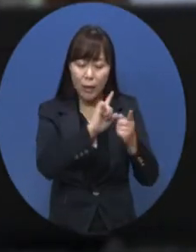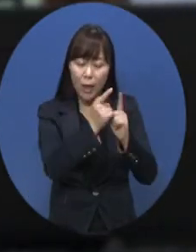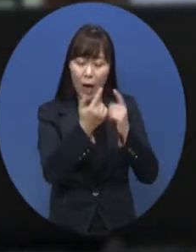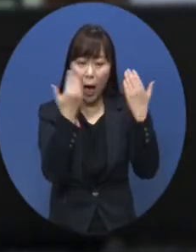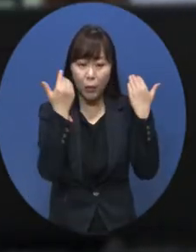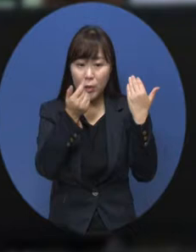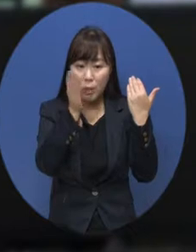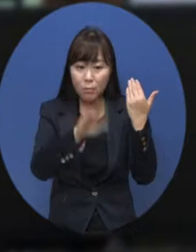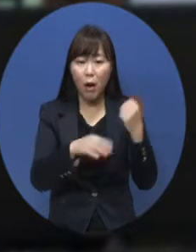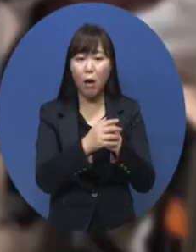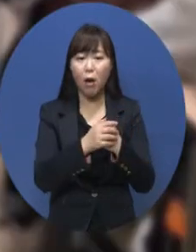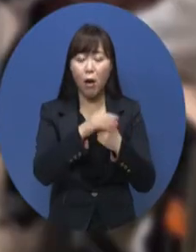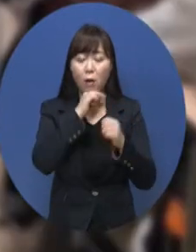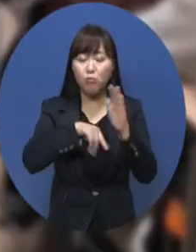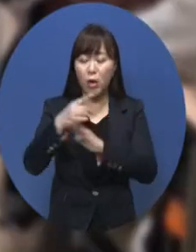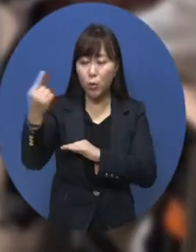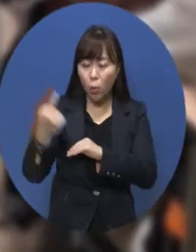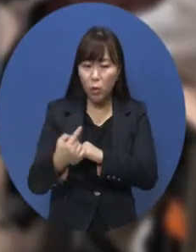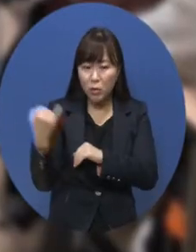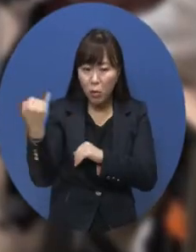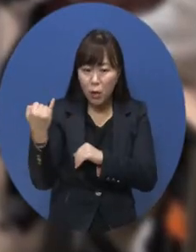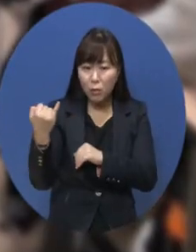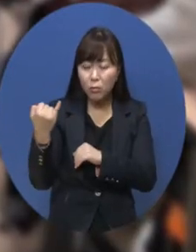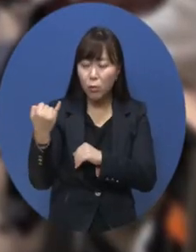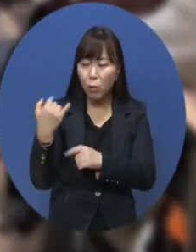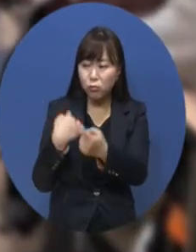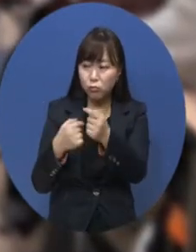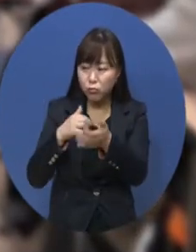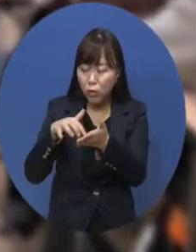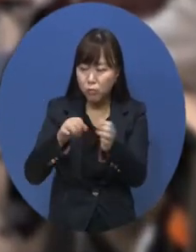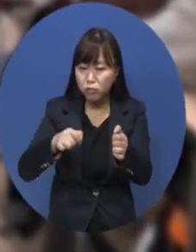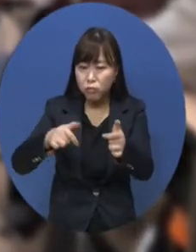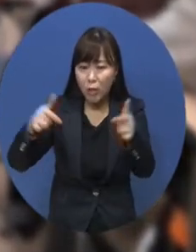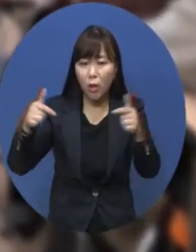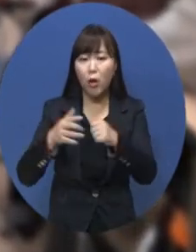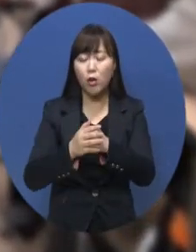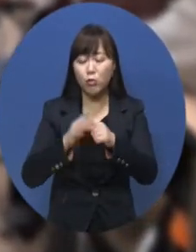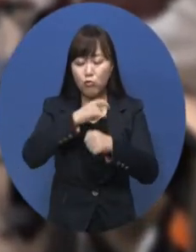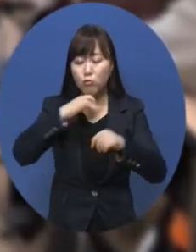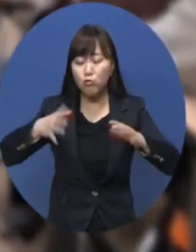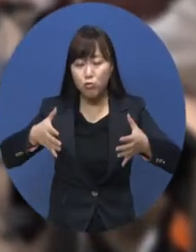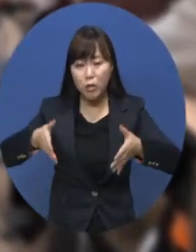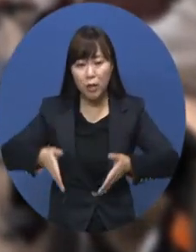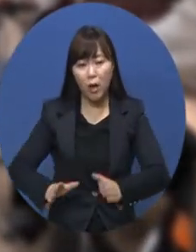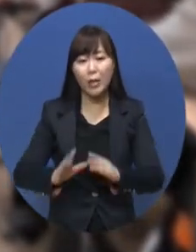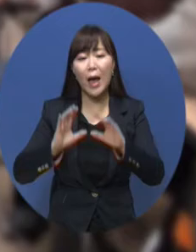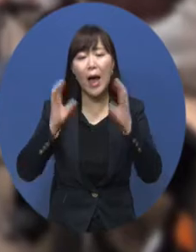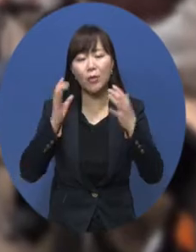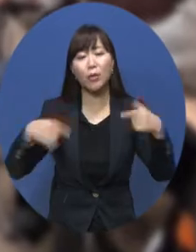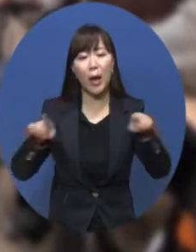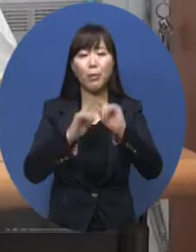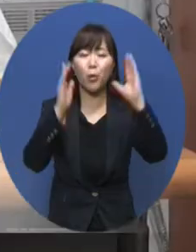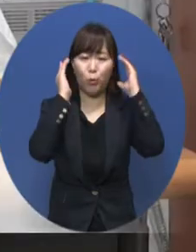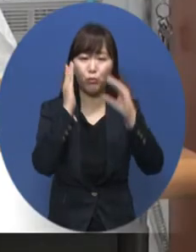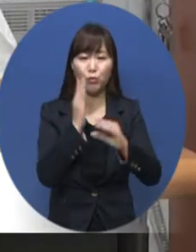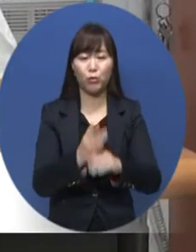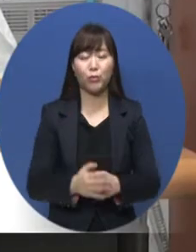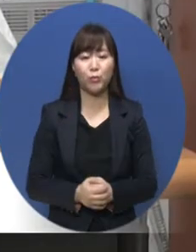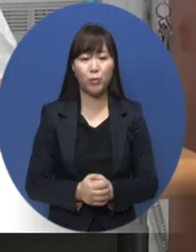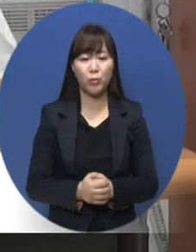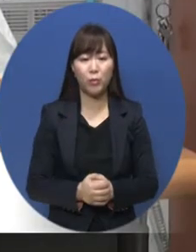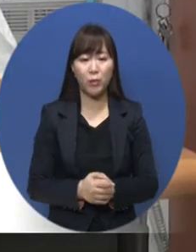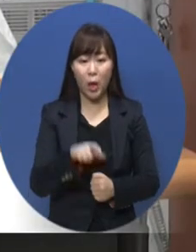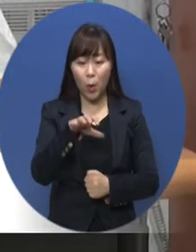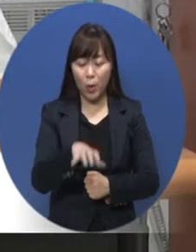대안학교였지만 탈북한 여성의 입국이 늘면서 그들의 중국 출생 자녀들도 함께 공부하고 있습니다.